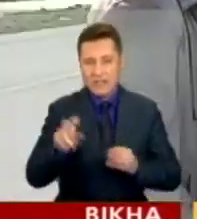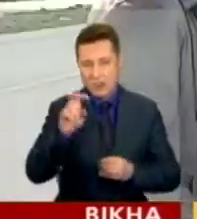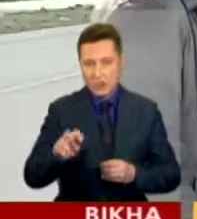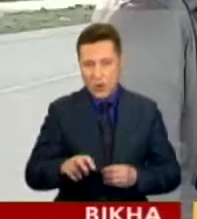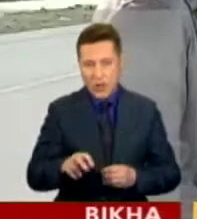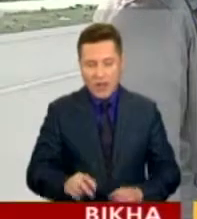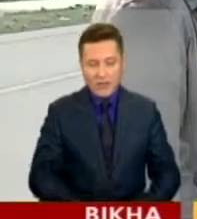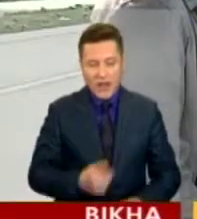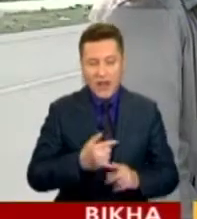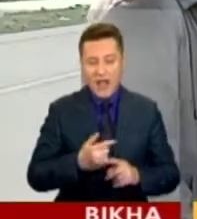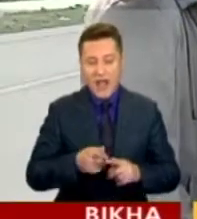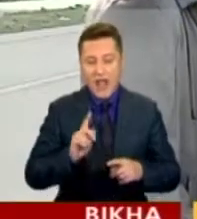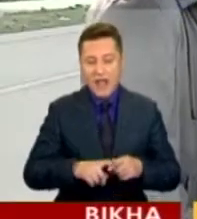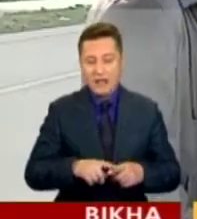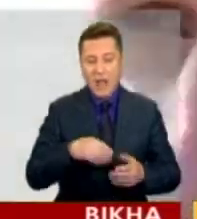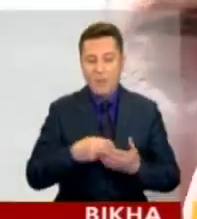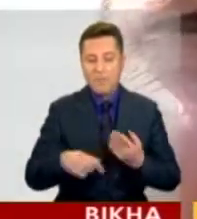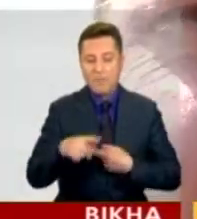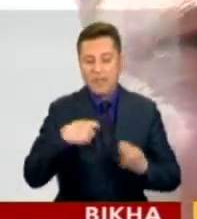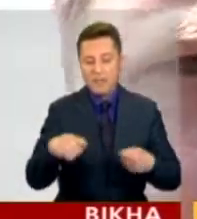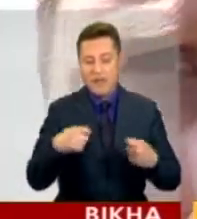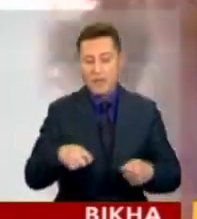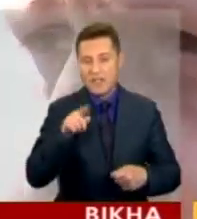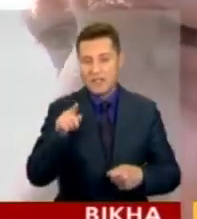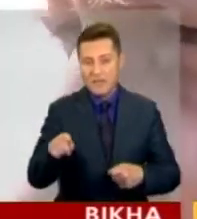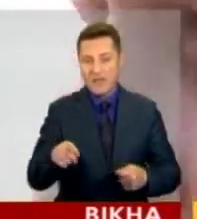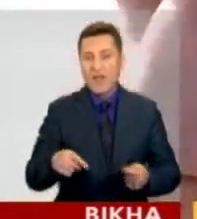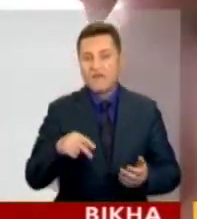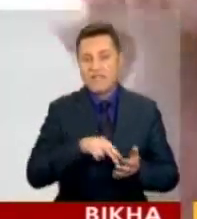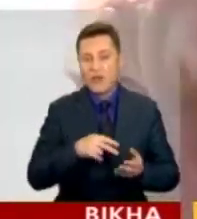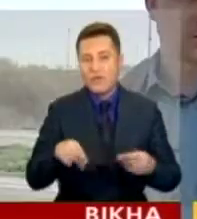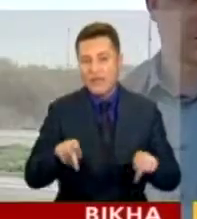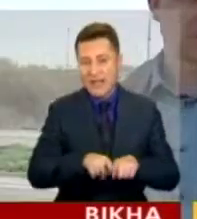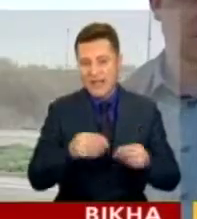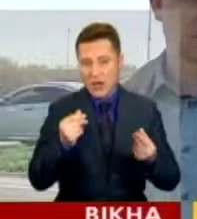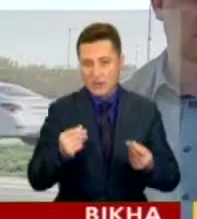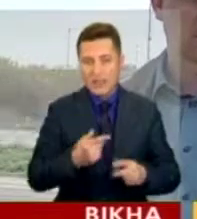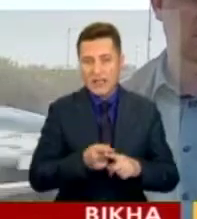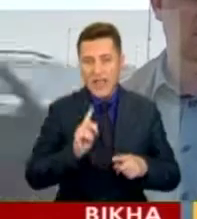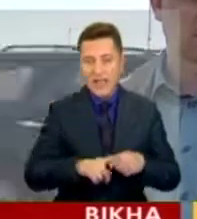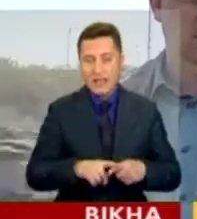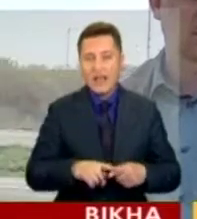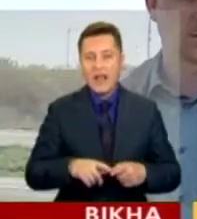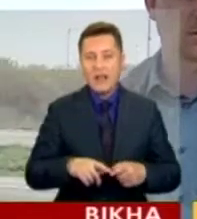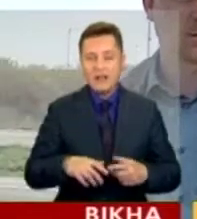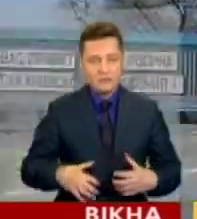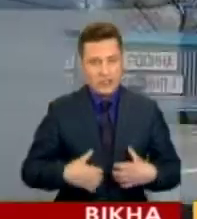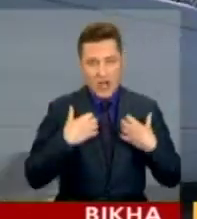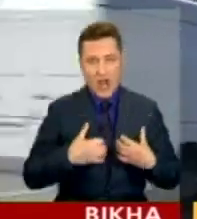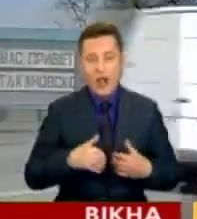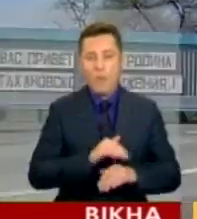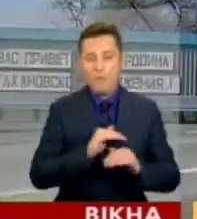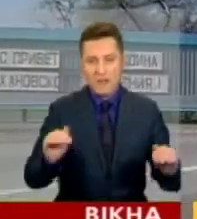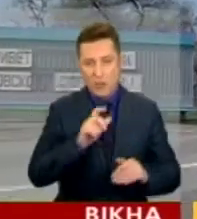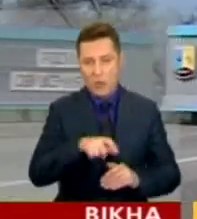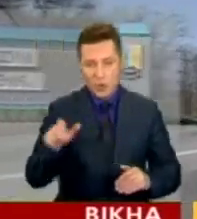Це Сергій Шахов, стаханівський підприємець. Саме він встановив такі розтінки на тих, хто нині завдає жаху мирному людові. Дав оголошення